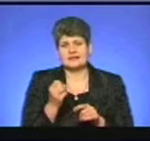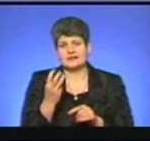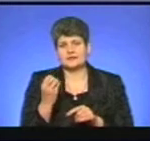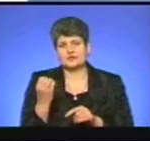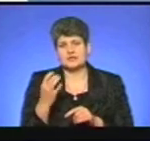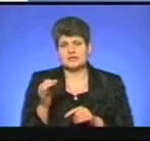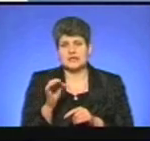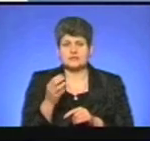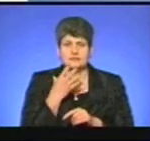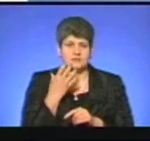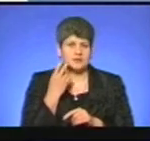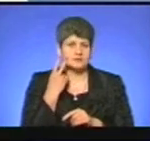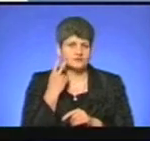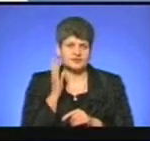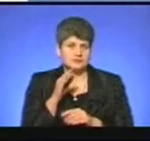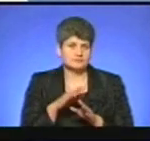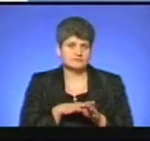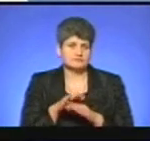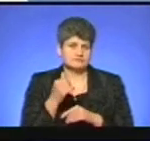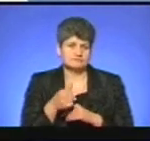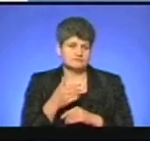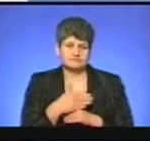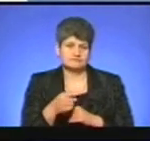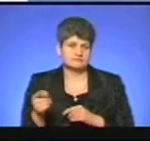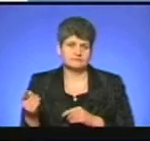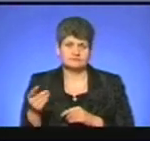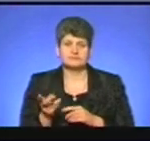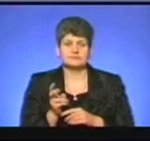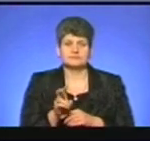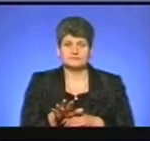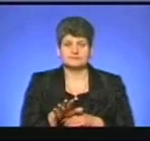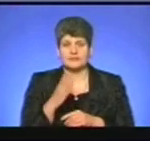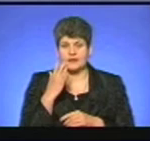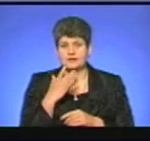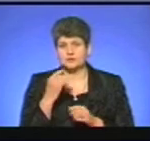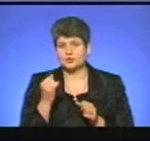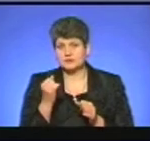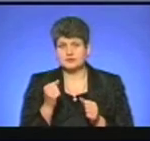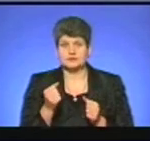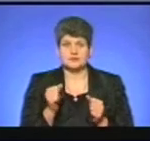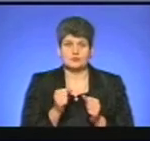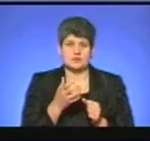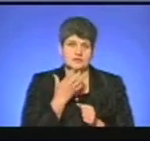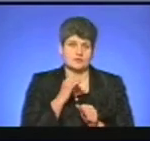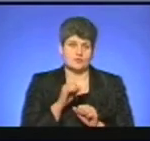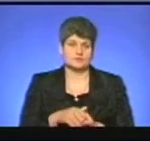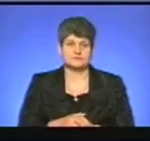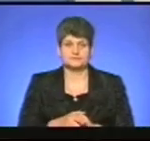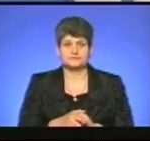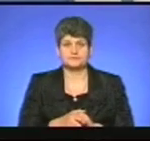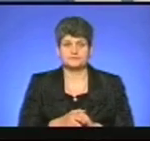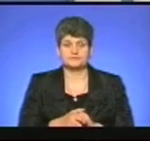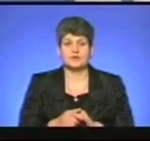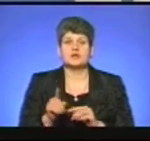градусів тепла. Туди можна завжди зайти, літом охолодитися, зимою зігрітися. Ще